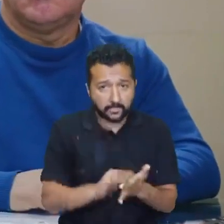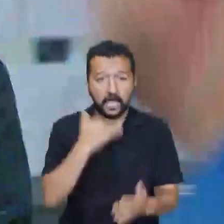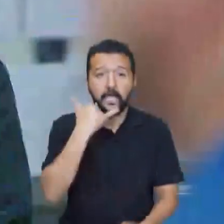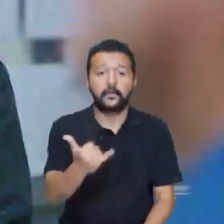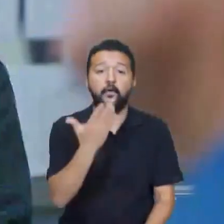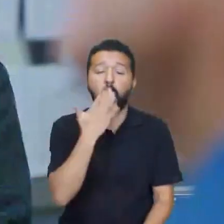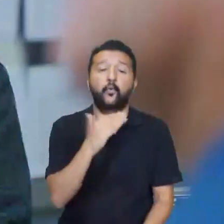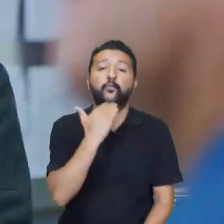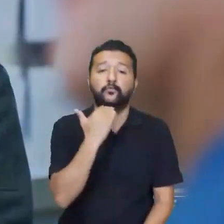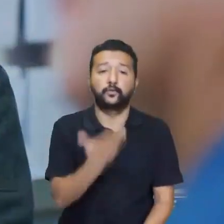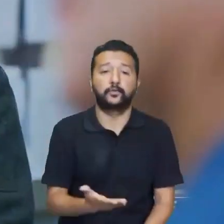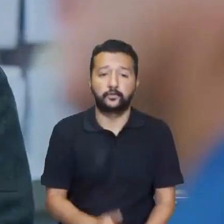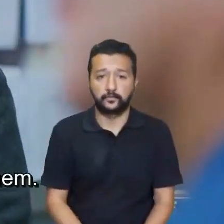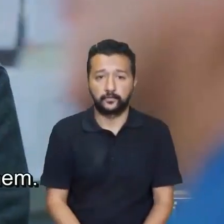aranmıyordu ki.